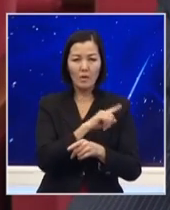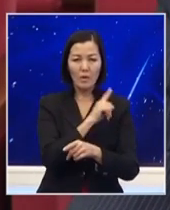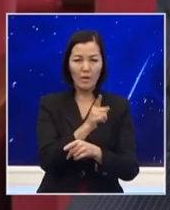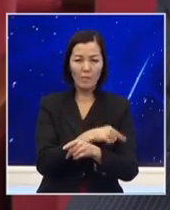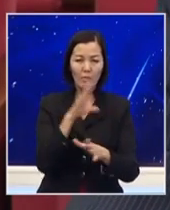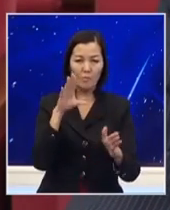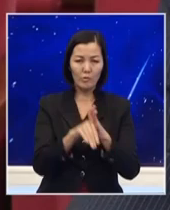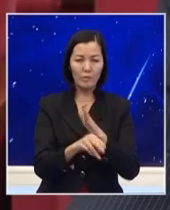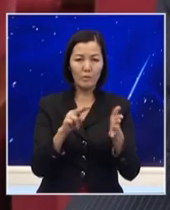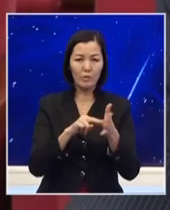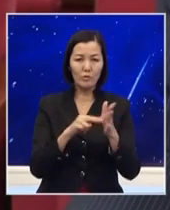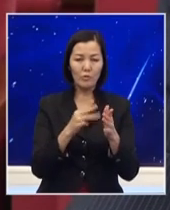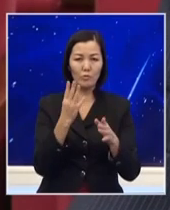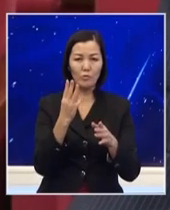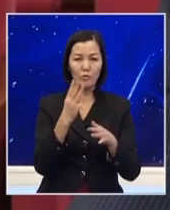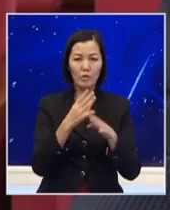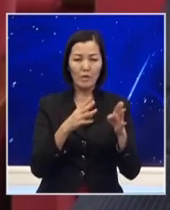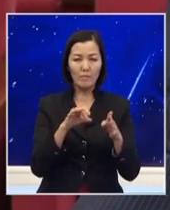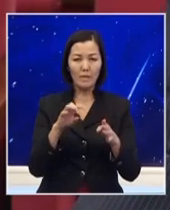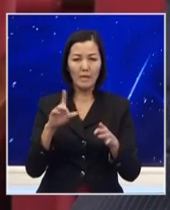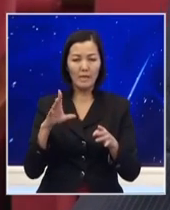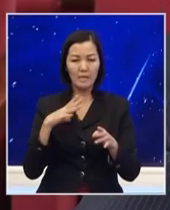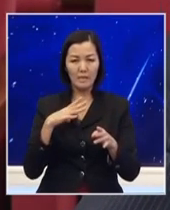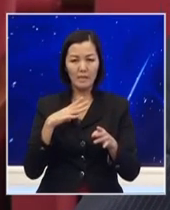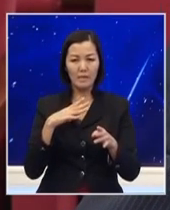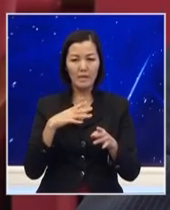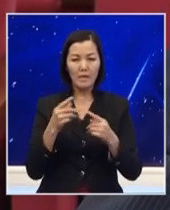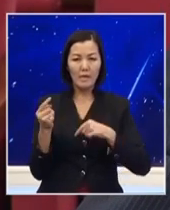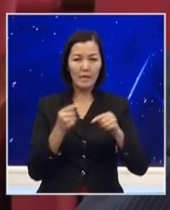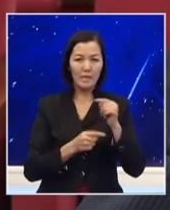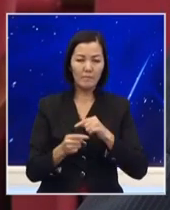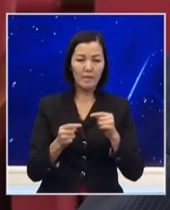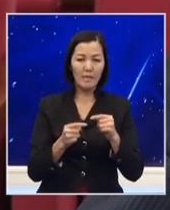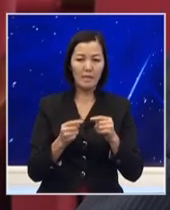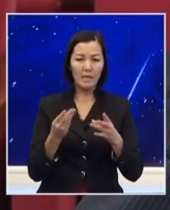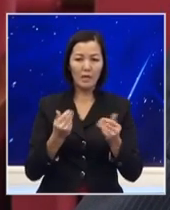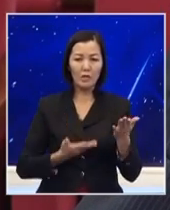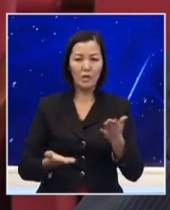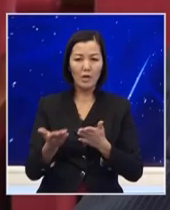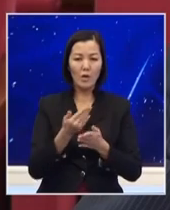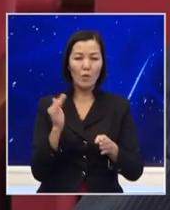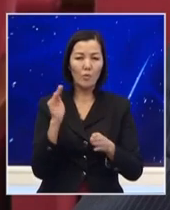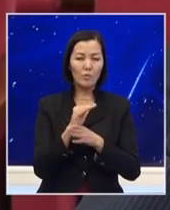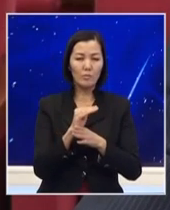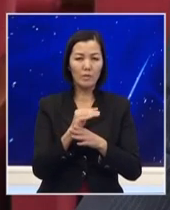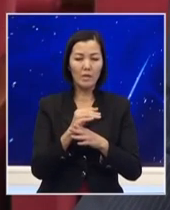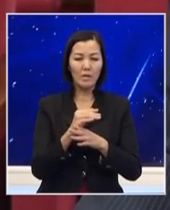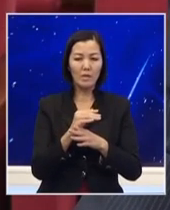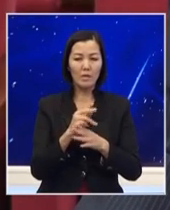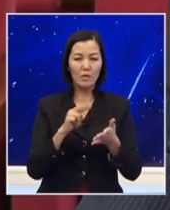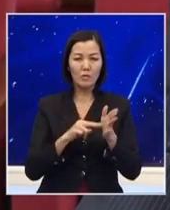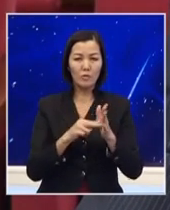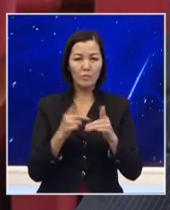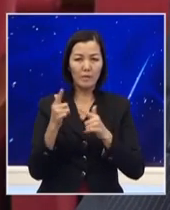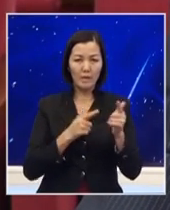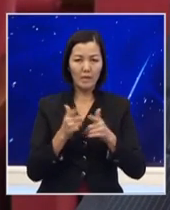жоспарлар бар. Жалпы 3,5 миллиард теңгенің көлемінде осы жеке кәсіпкерлердің есебінен қосымша келесі жылға осында жоспарлар